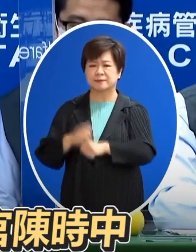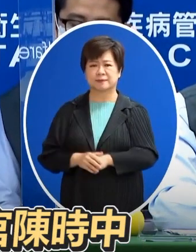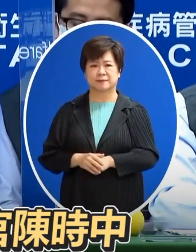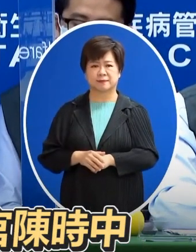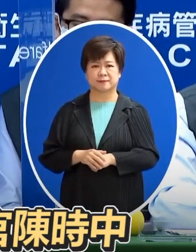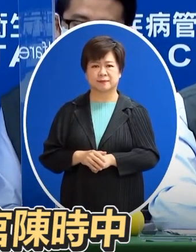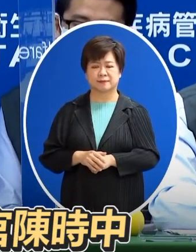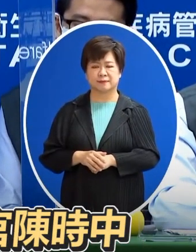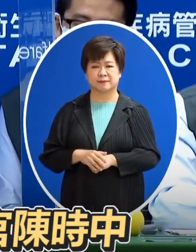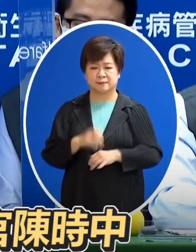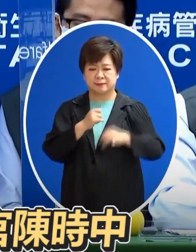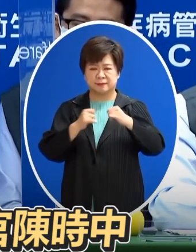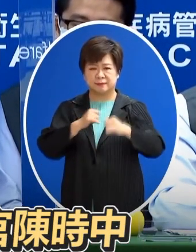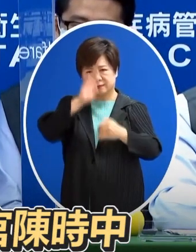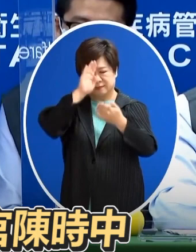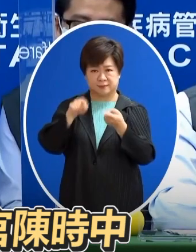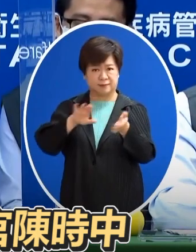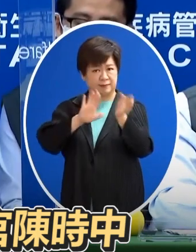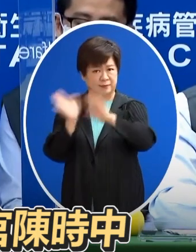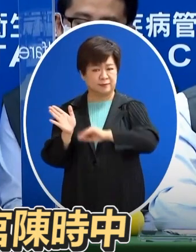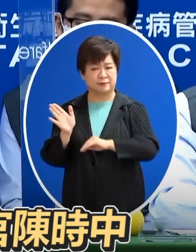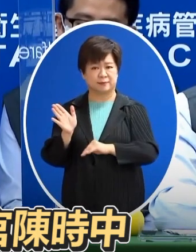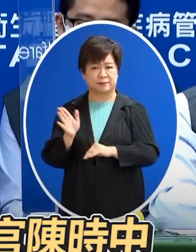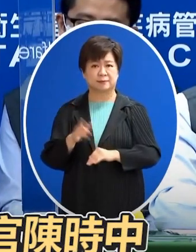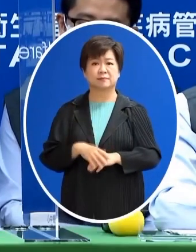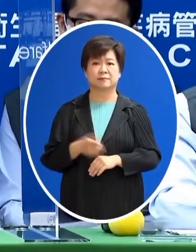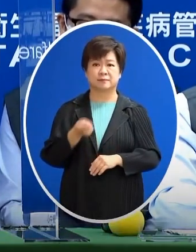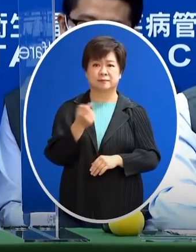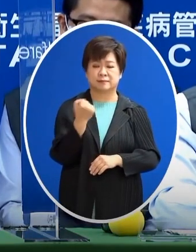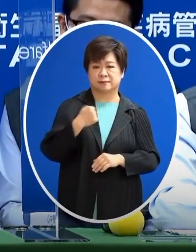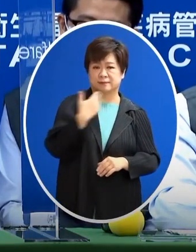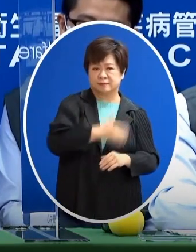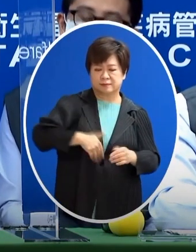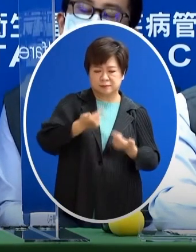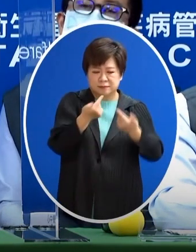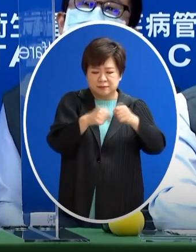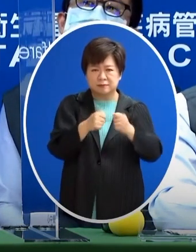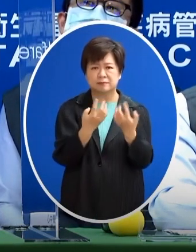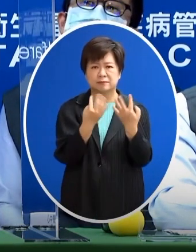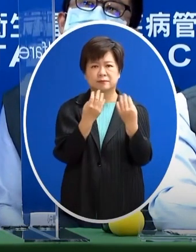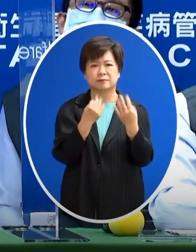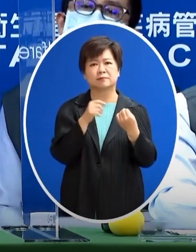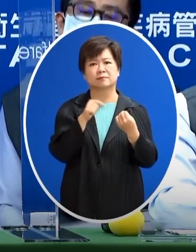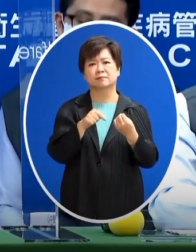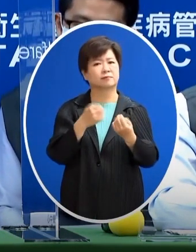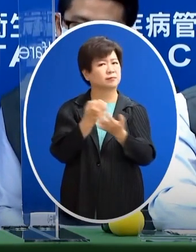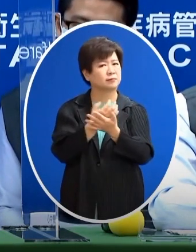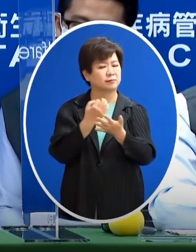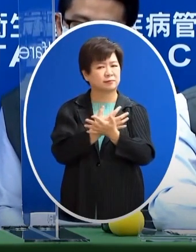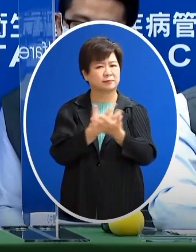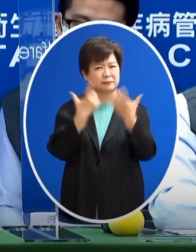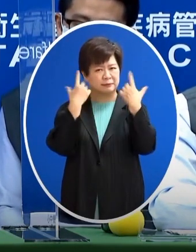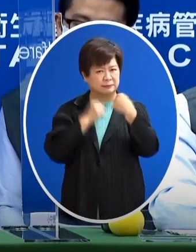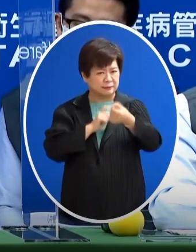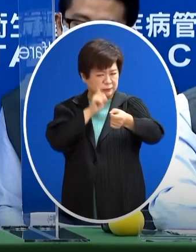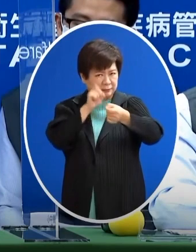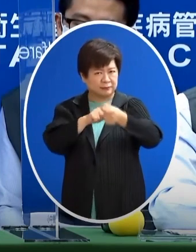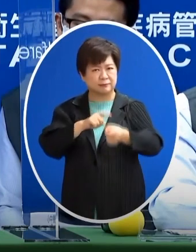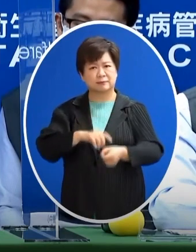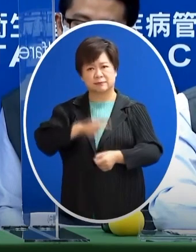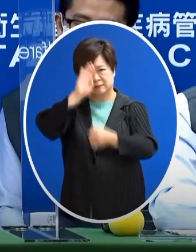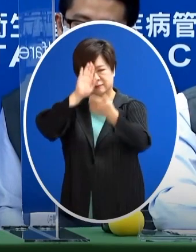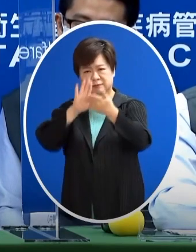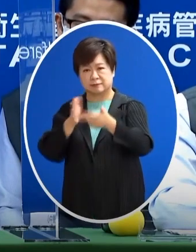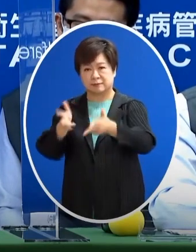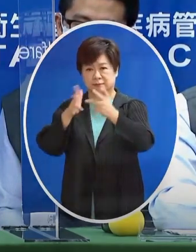细胞免疫反应趋势，综合抗体数据显示未能达到锁定疫苗免疫桥接